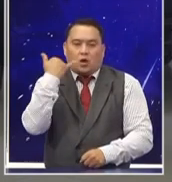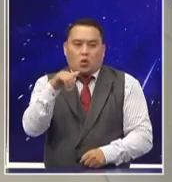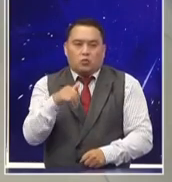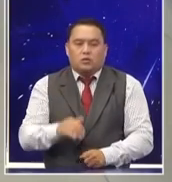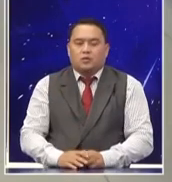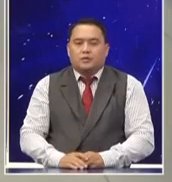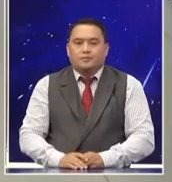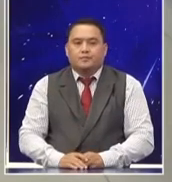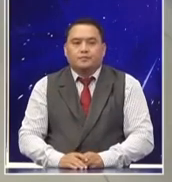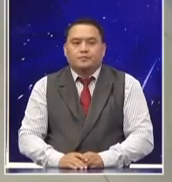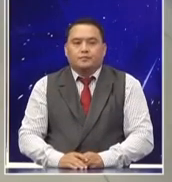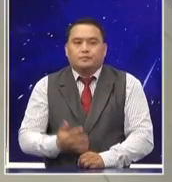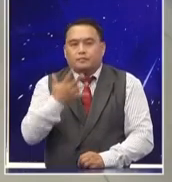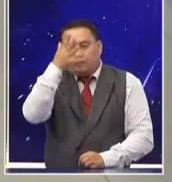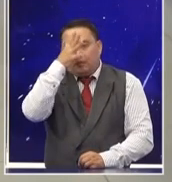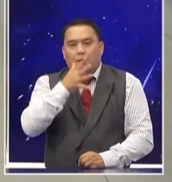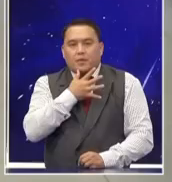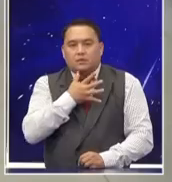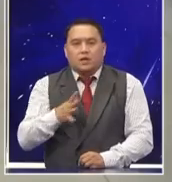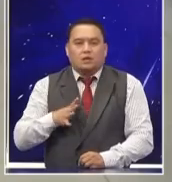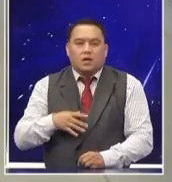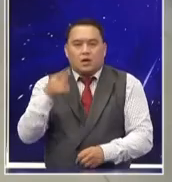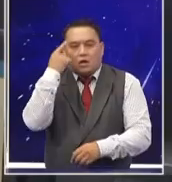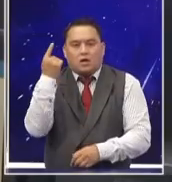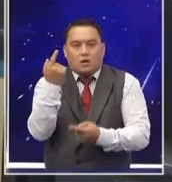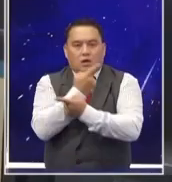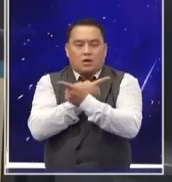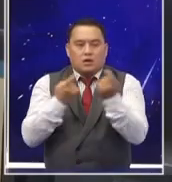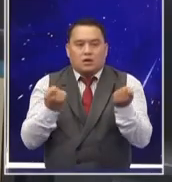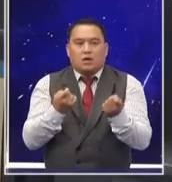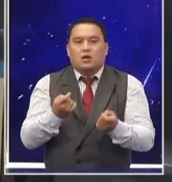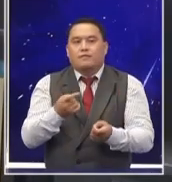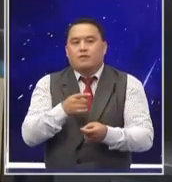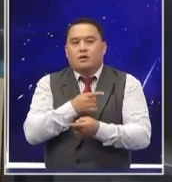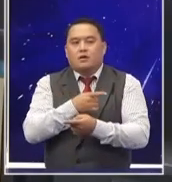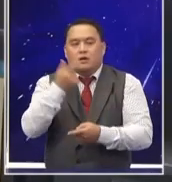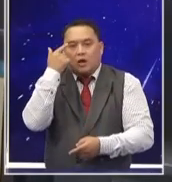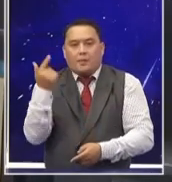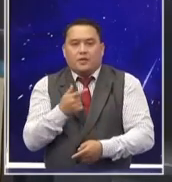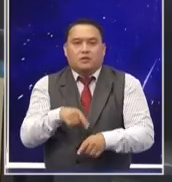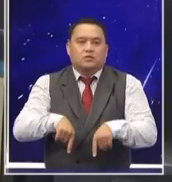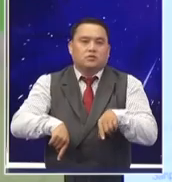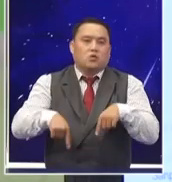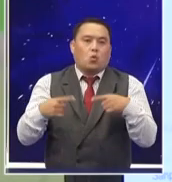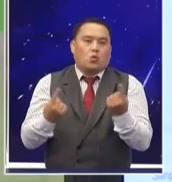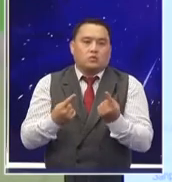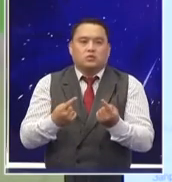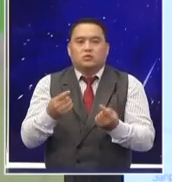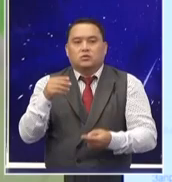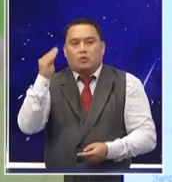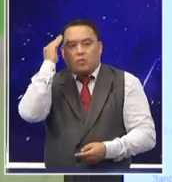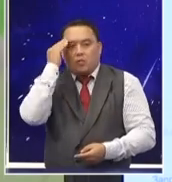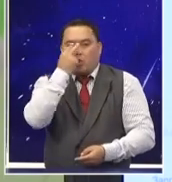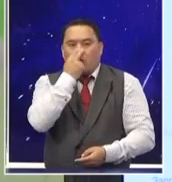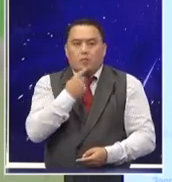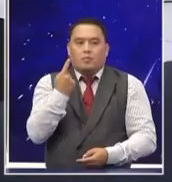қабылдайды. Соңғы 5 айда халықтың электронды сауаттылығы артты. Басым бөлігі ЕГОВ портал арқылы анықтама алуға дағдыланды.